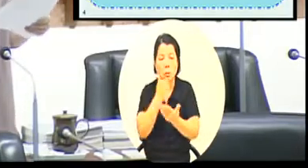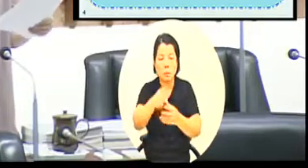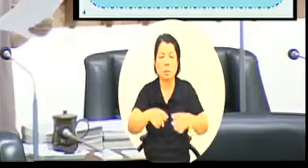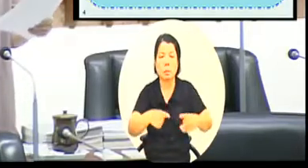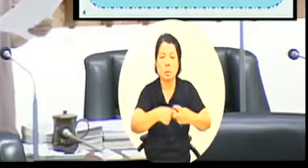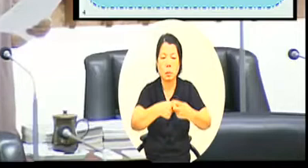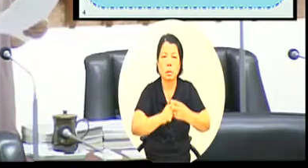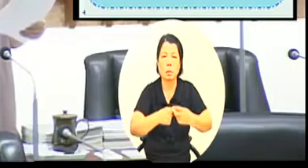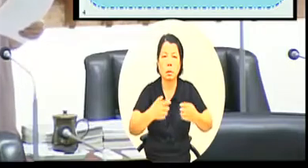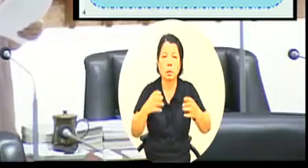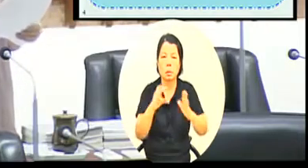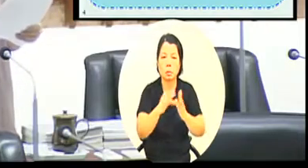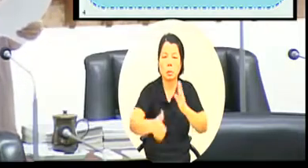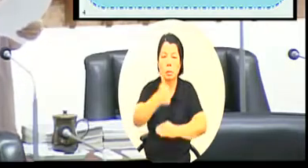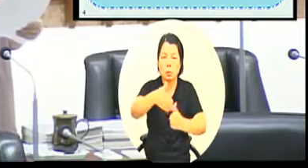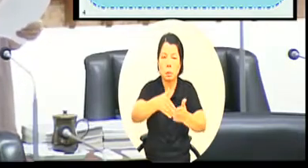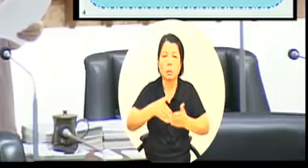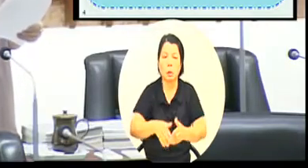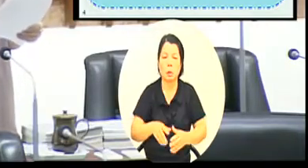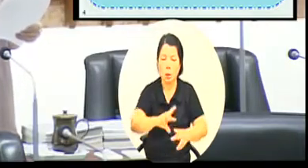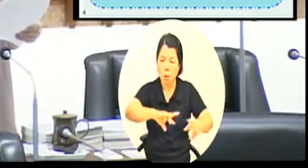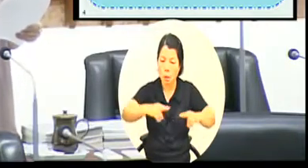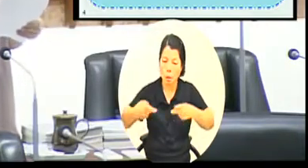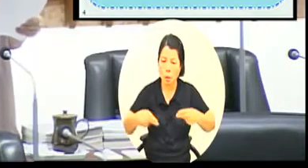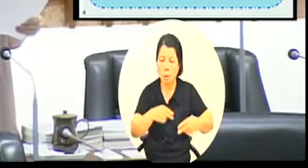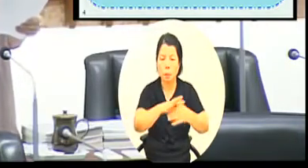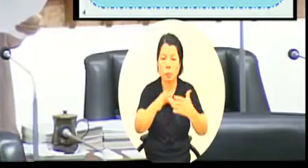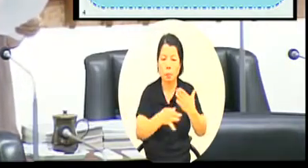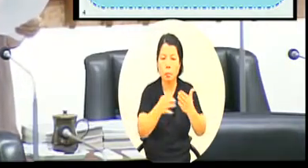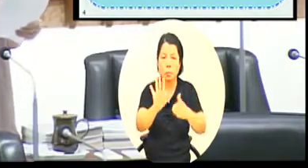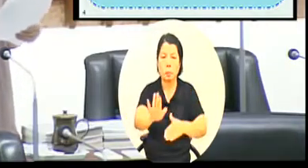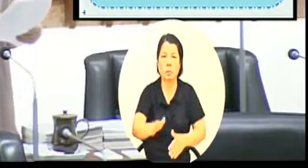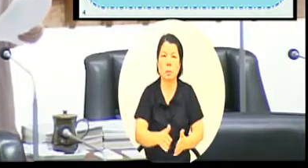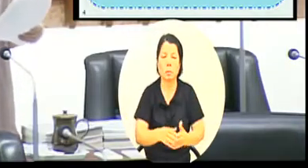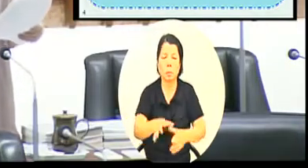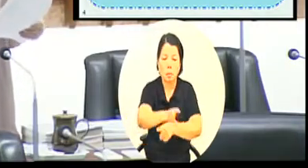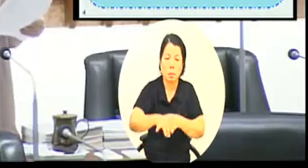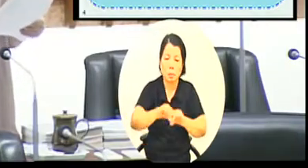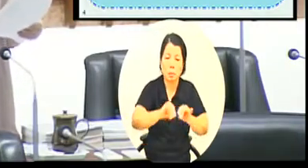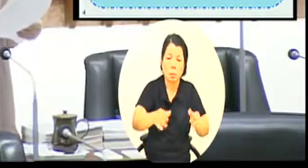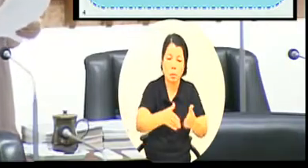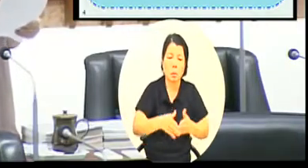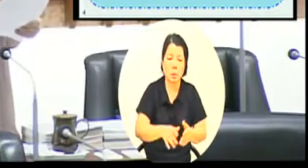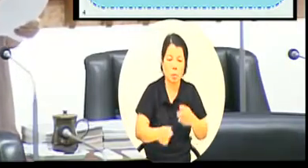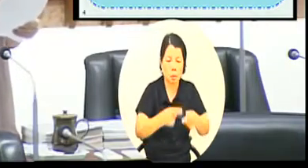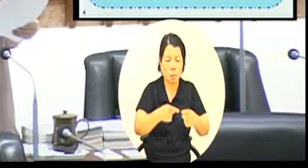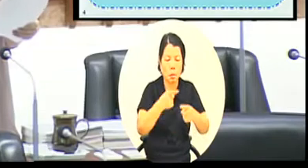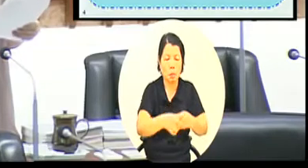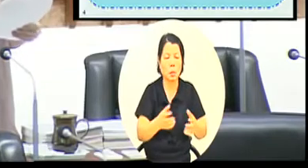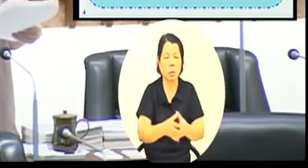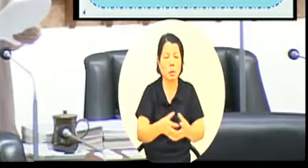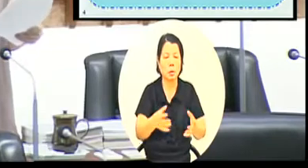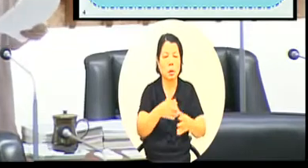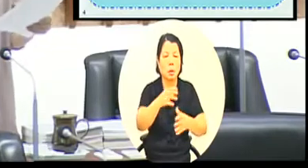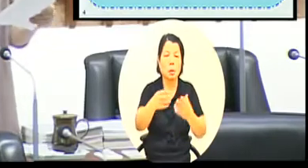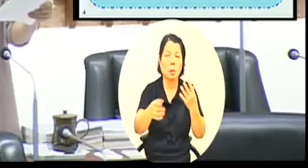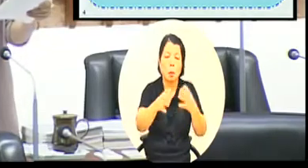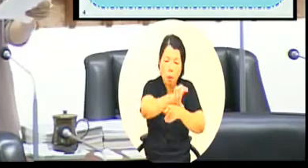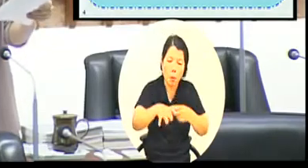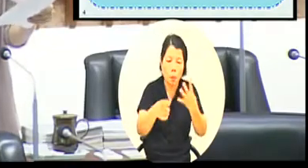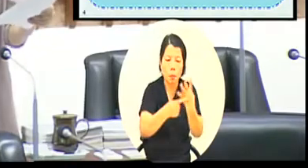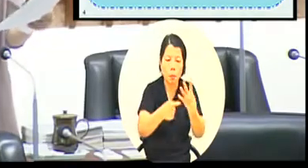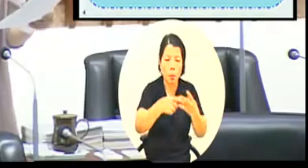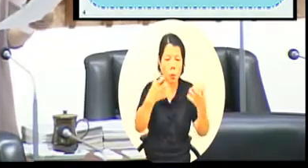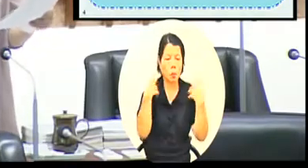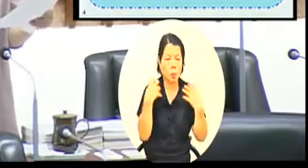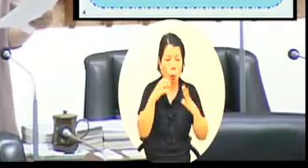刚像您讲的这个部分它有一些变更的法则，再来说农地应该是农业局来管理的状况之下，